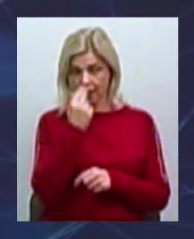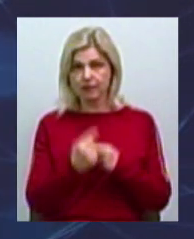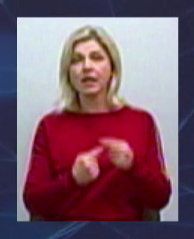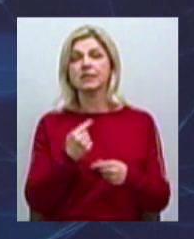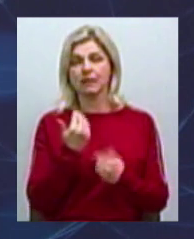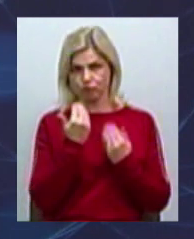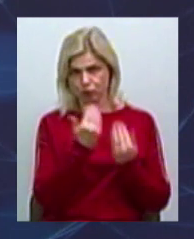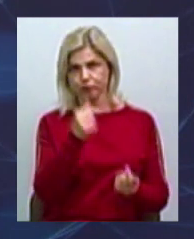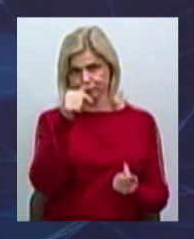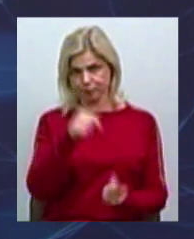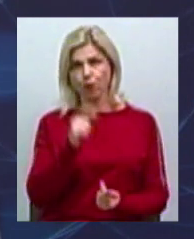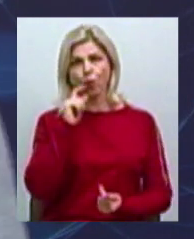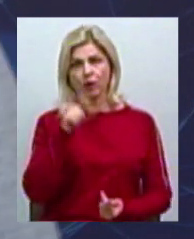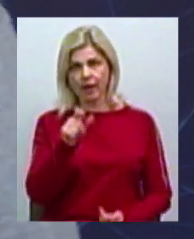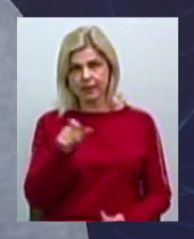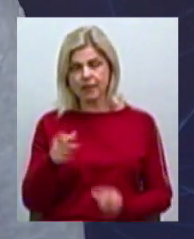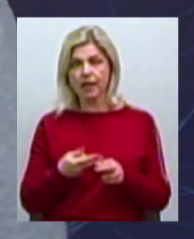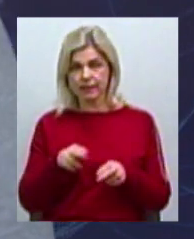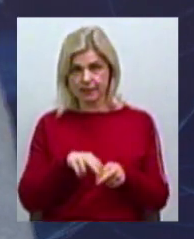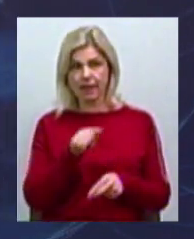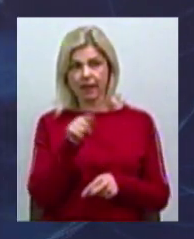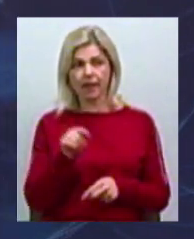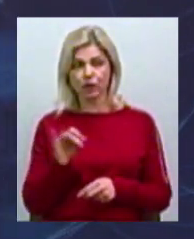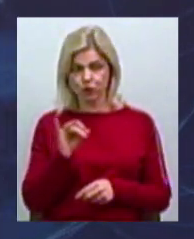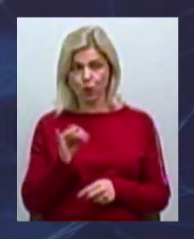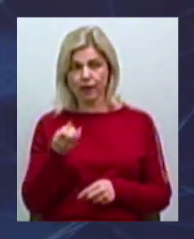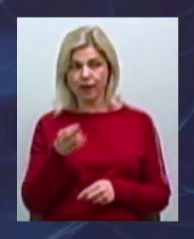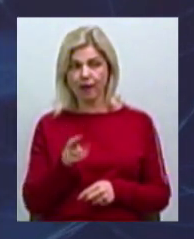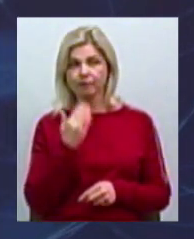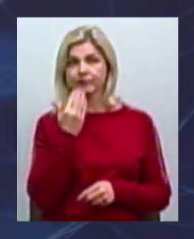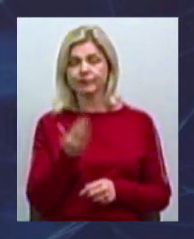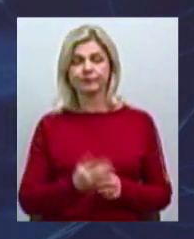українцям? Це історія? Ну,